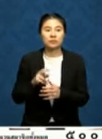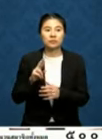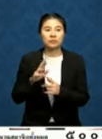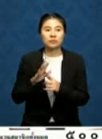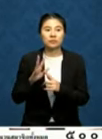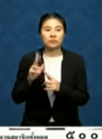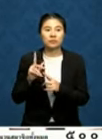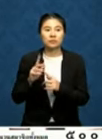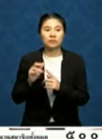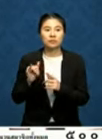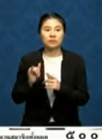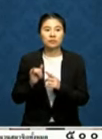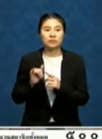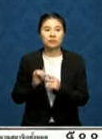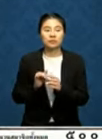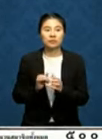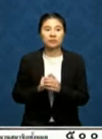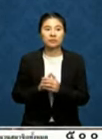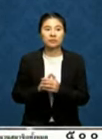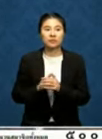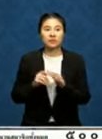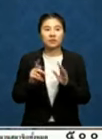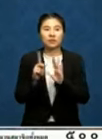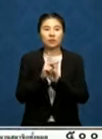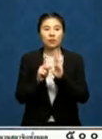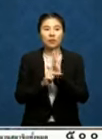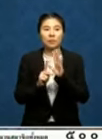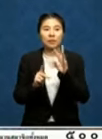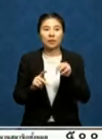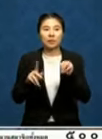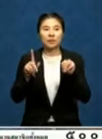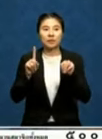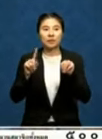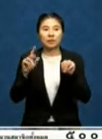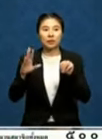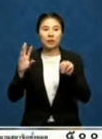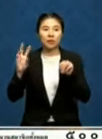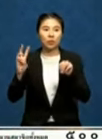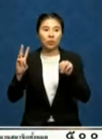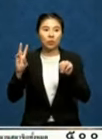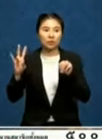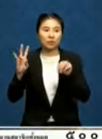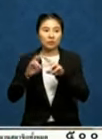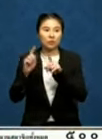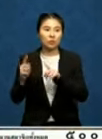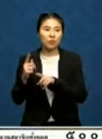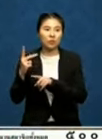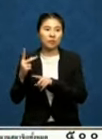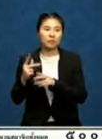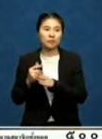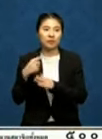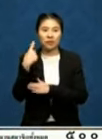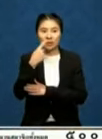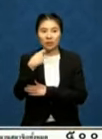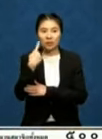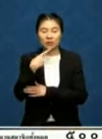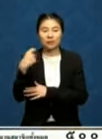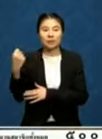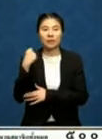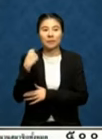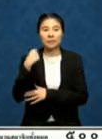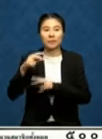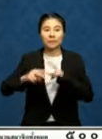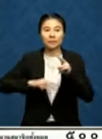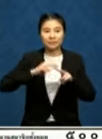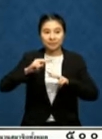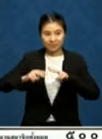ค่ะตามมาตรา1567วงเล็บ2นะคะที่ระบุไว้ว่าผู้ใช้การอำนาจการปกครอง